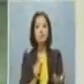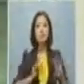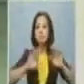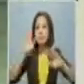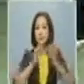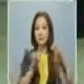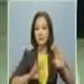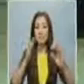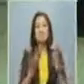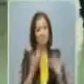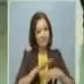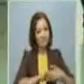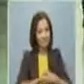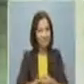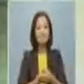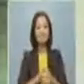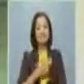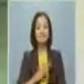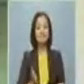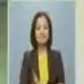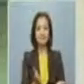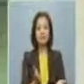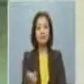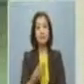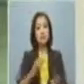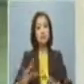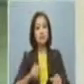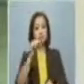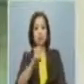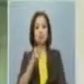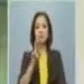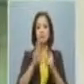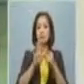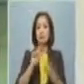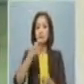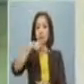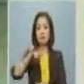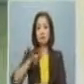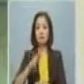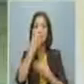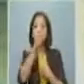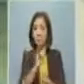ปไตยแล้วก็สร้างความปรองดองค่ะขณะที่ประชุมสนช.นะคะก็มีร่างพ.ร.บ.ที่น่าสนใจ